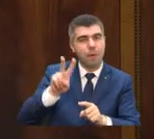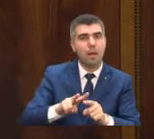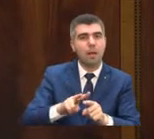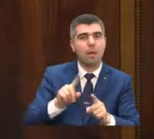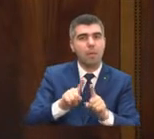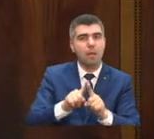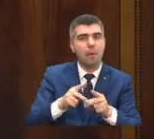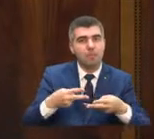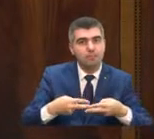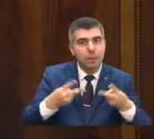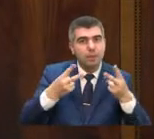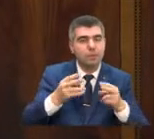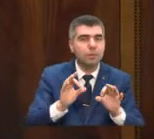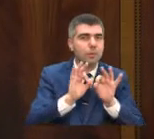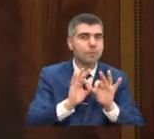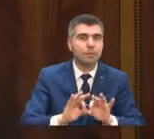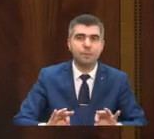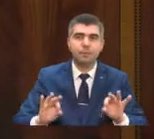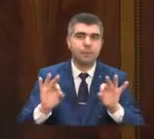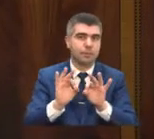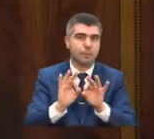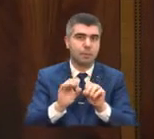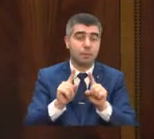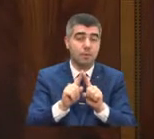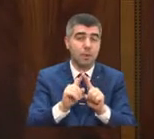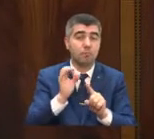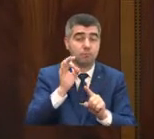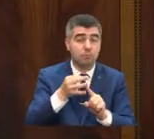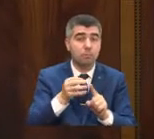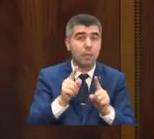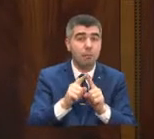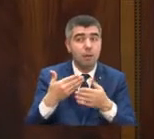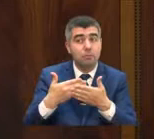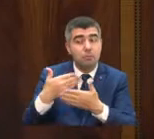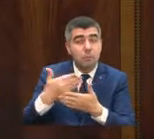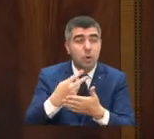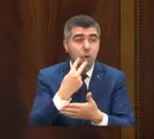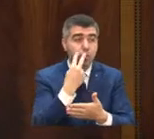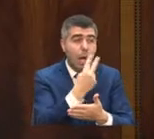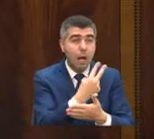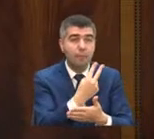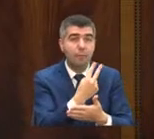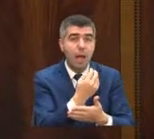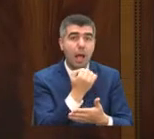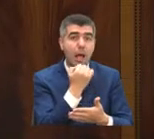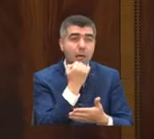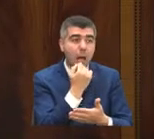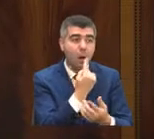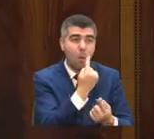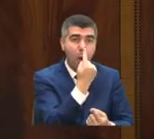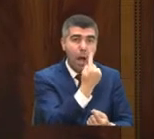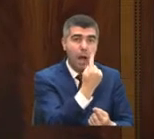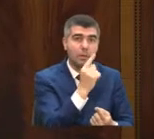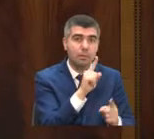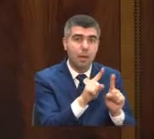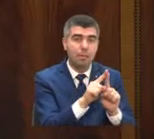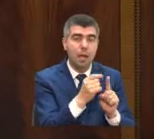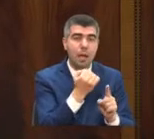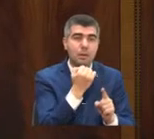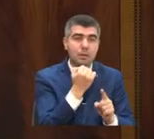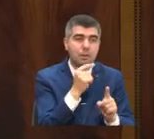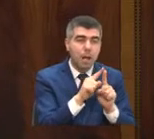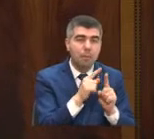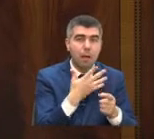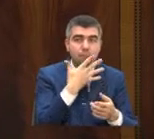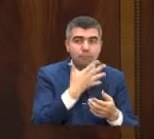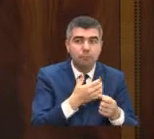الظاهرة من خلال تكثيف التعاون وتبادل المعلومات مع السلطات المكلفة بحفظ الأمن العام والتبليغ عن جميع